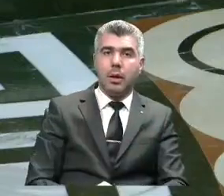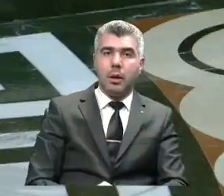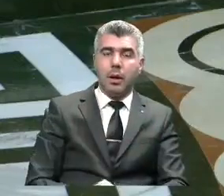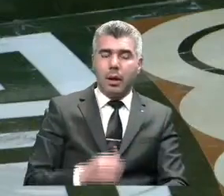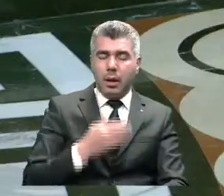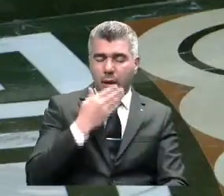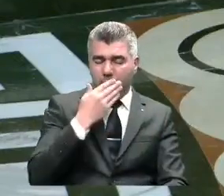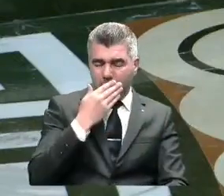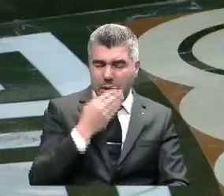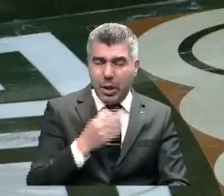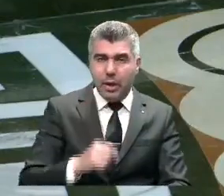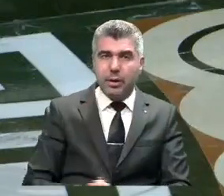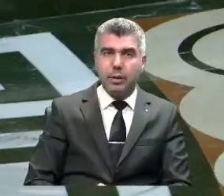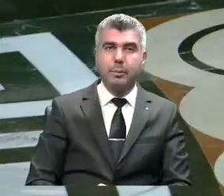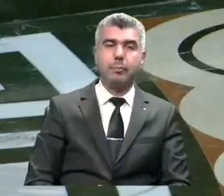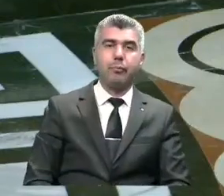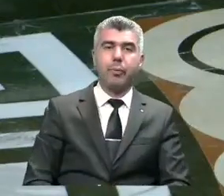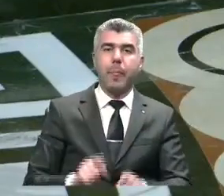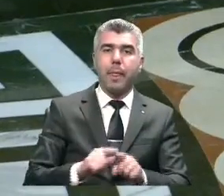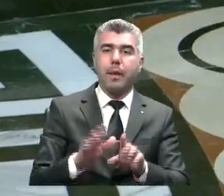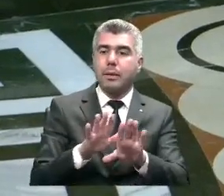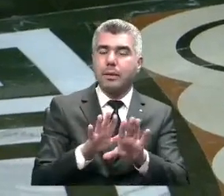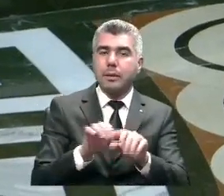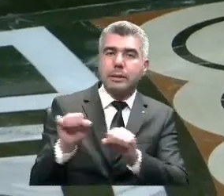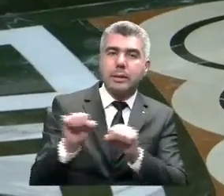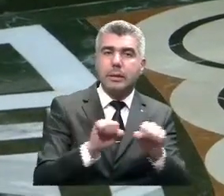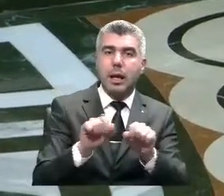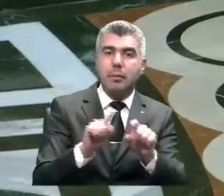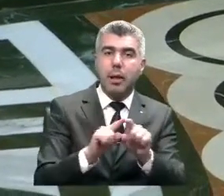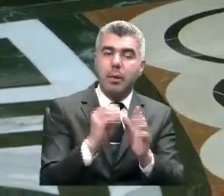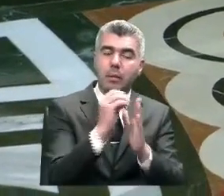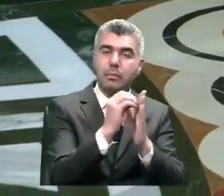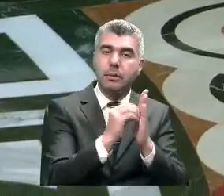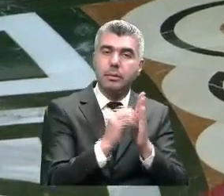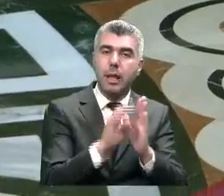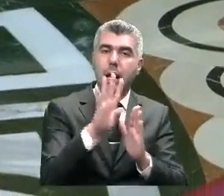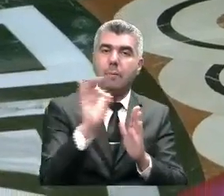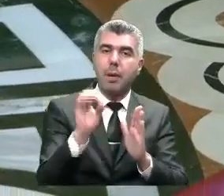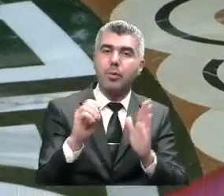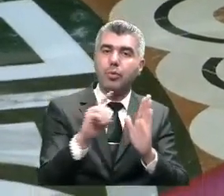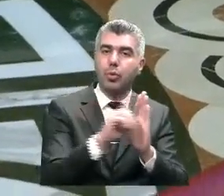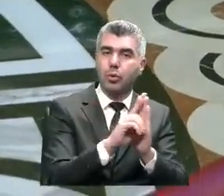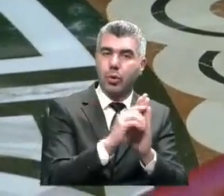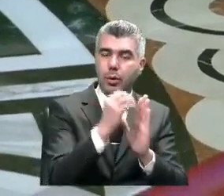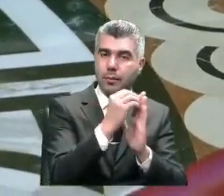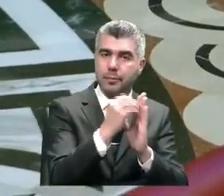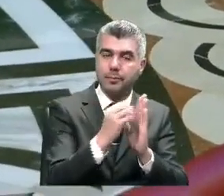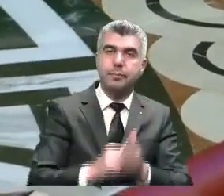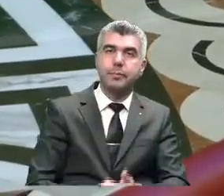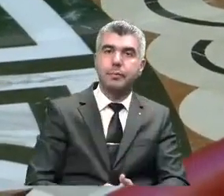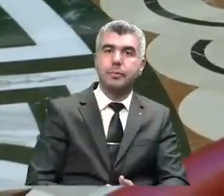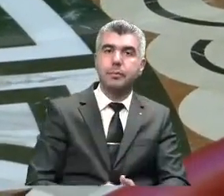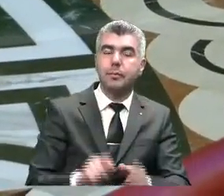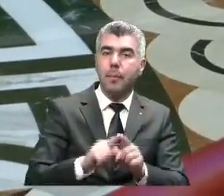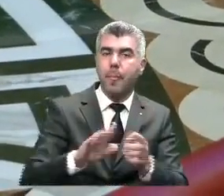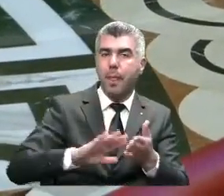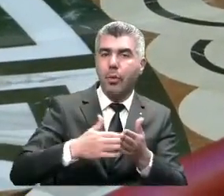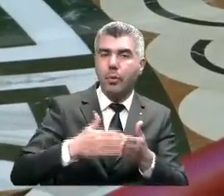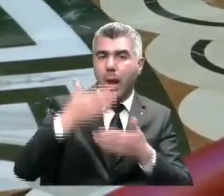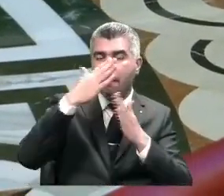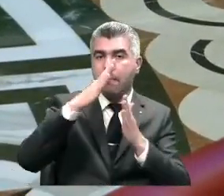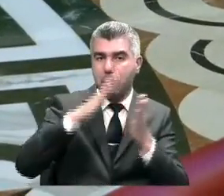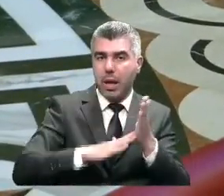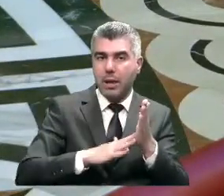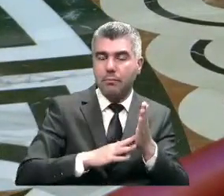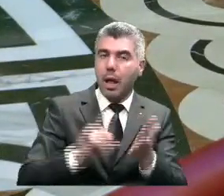الزلازل نص عليها الفصل 40 من الدستور، حين اكد على ان جميع المغاربه